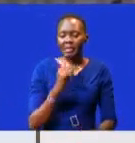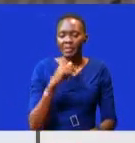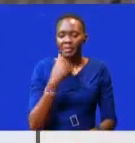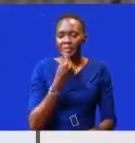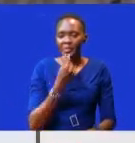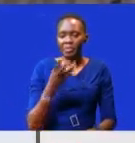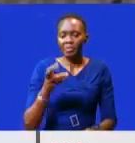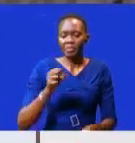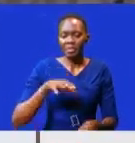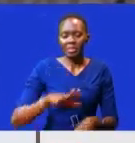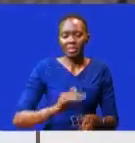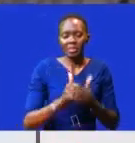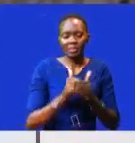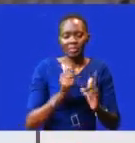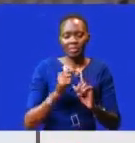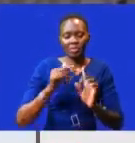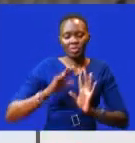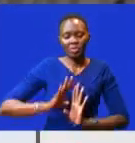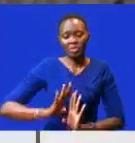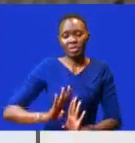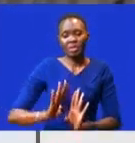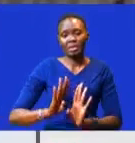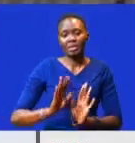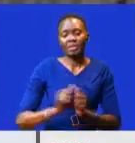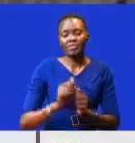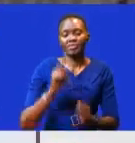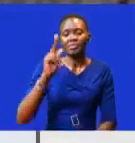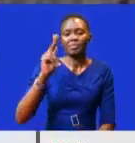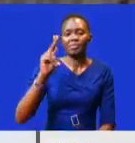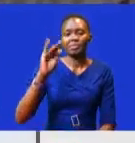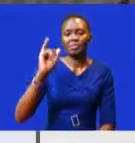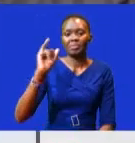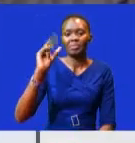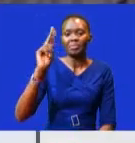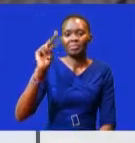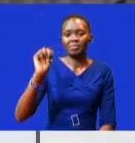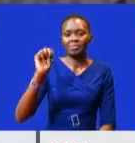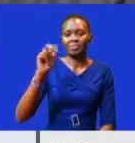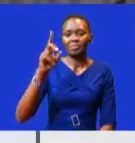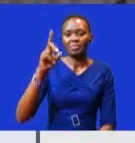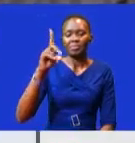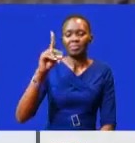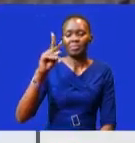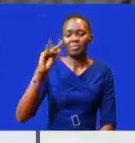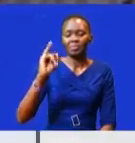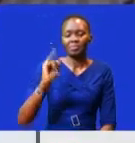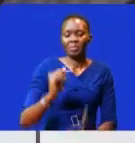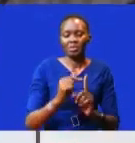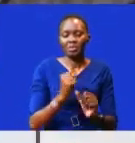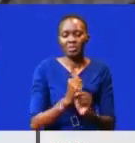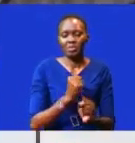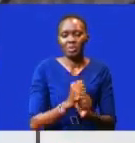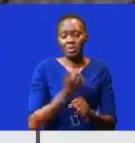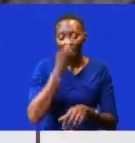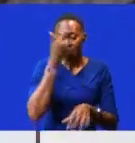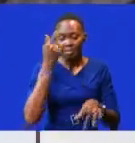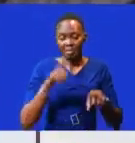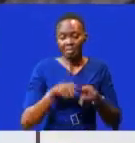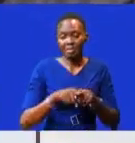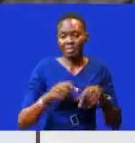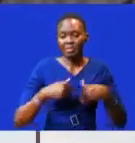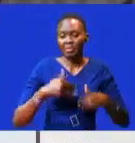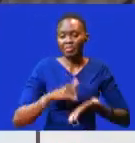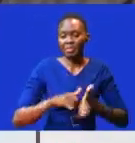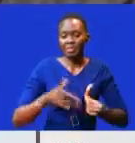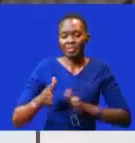netio kanyo, owene Professor Kithure Kindiki tuolo mondo ti. Nikeche bende no mie thuolo to